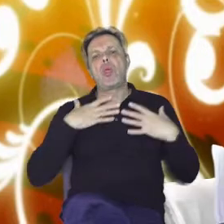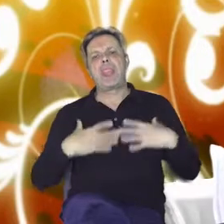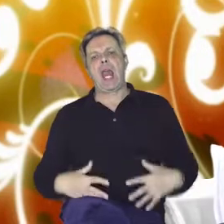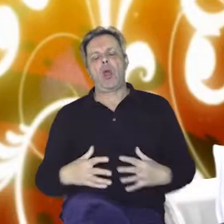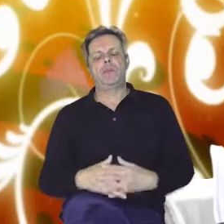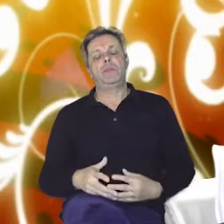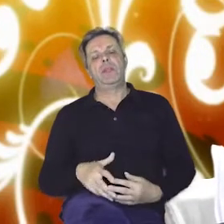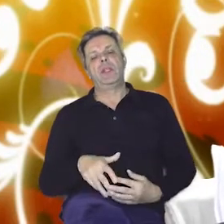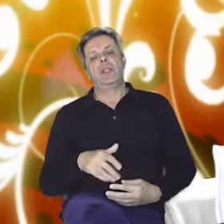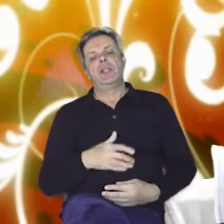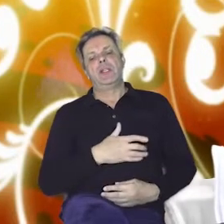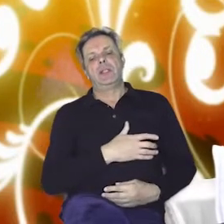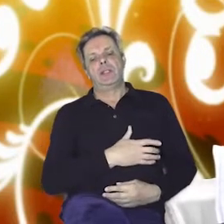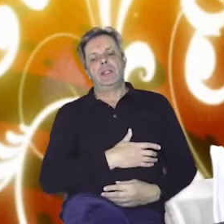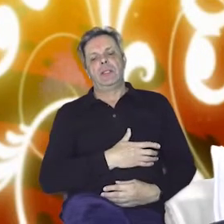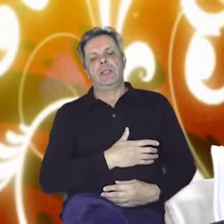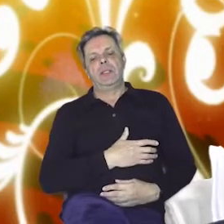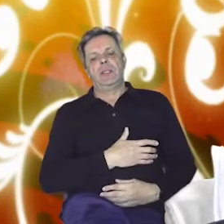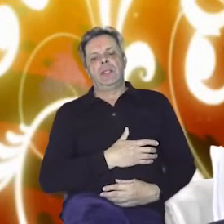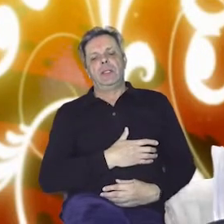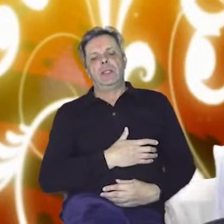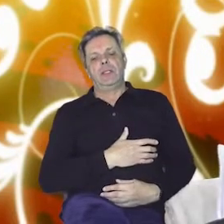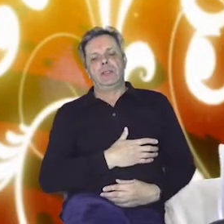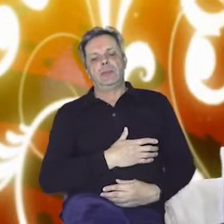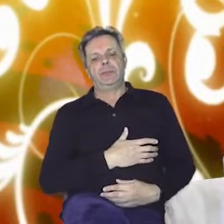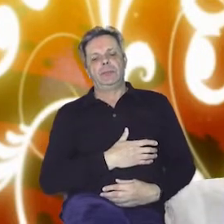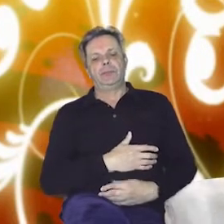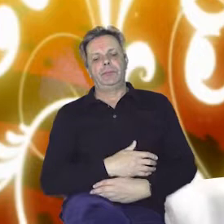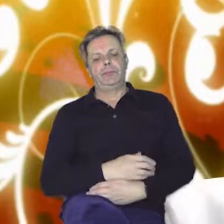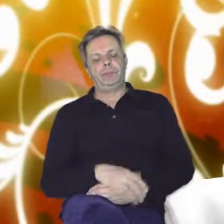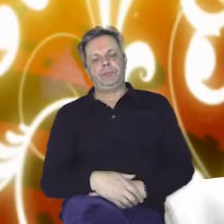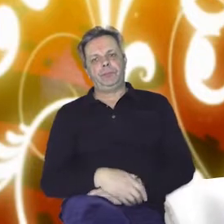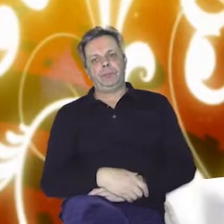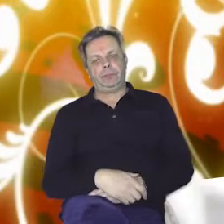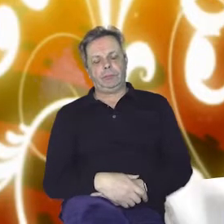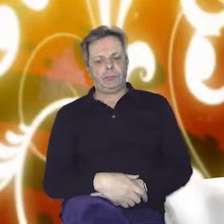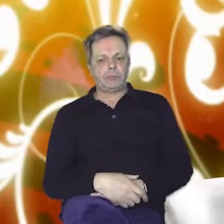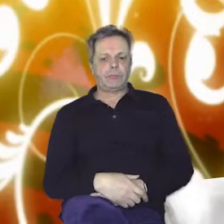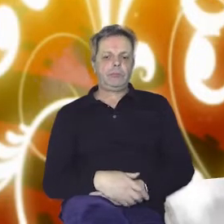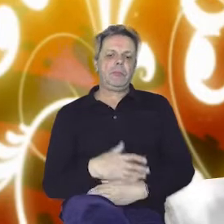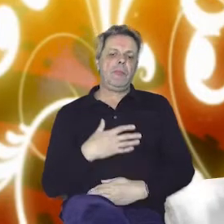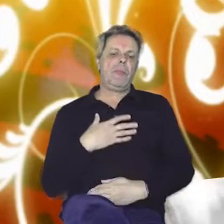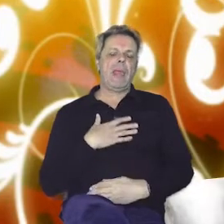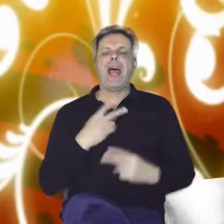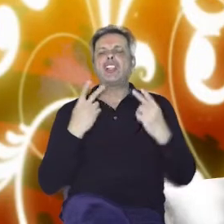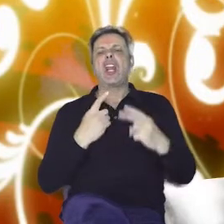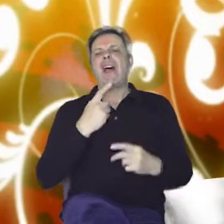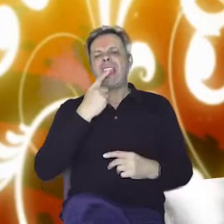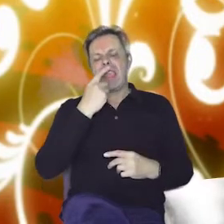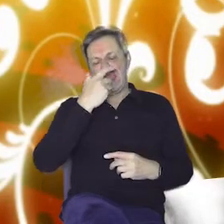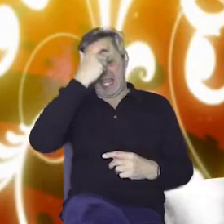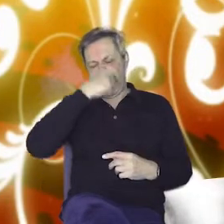srce, pardon, srce je tu, i glavu, vašu glavu. Jer naš glavni lik u